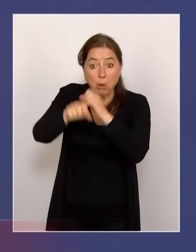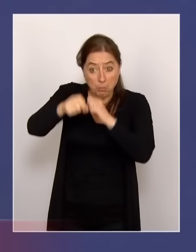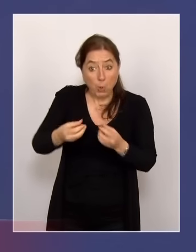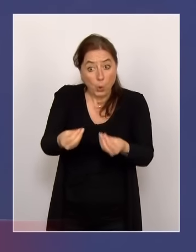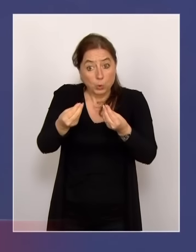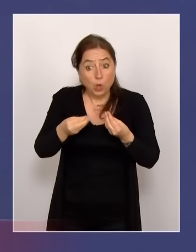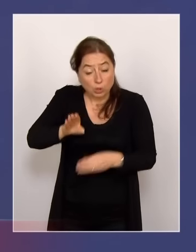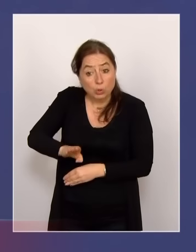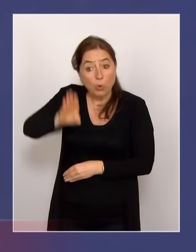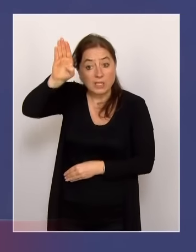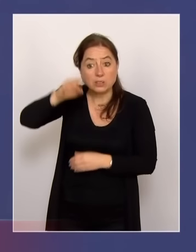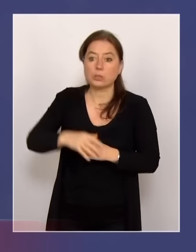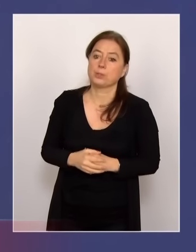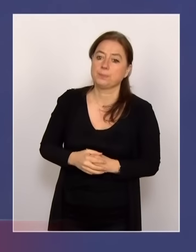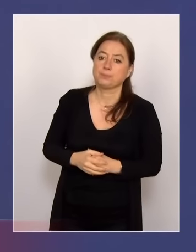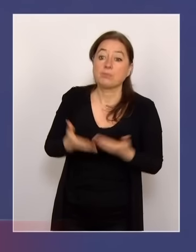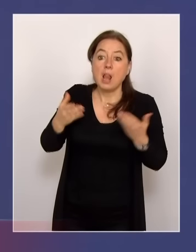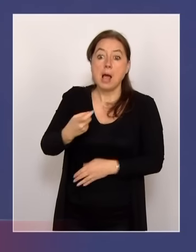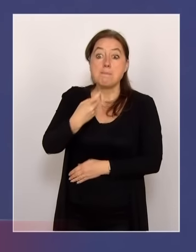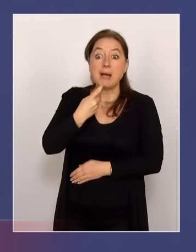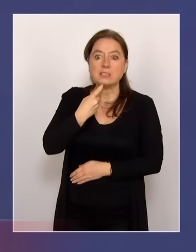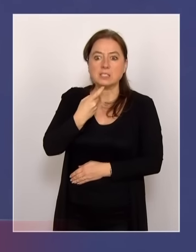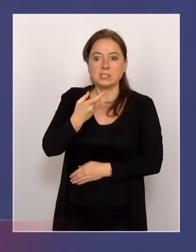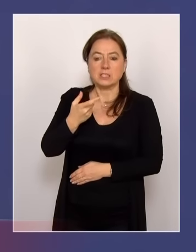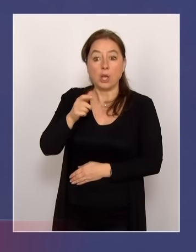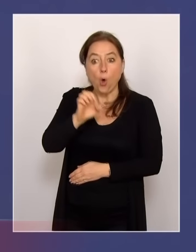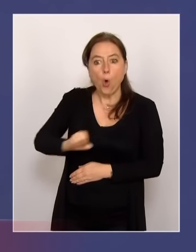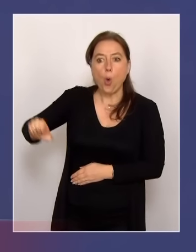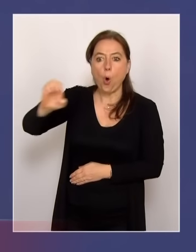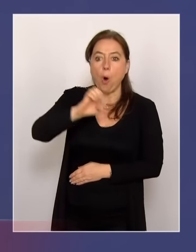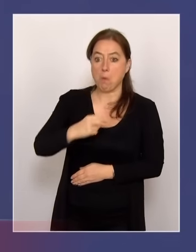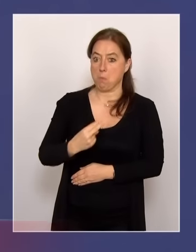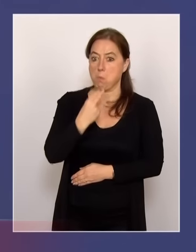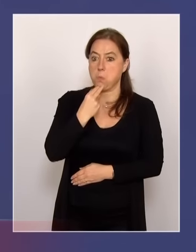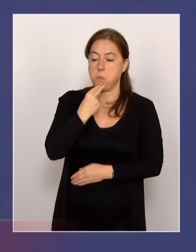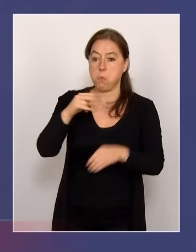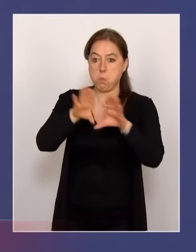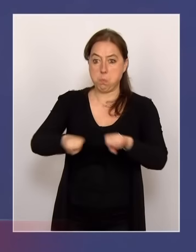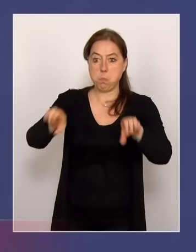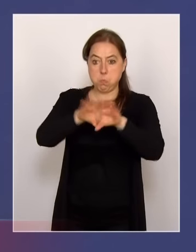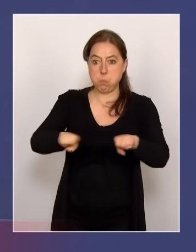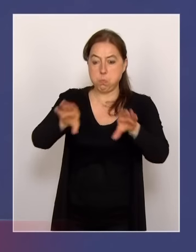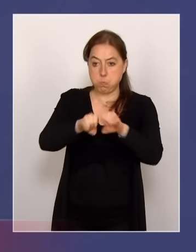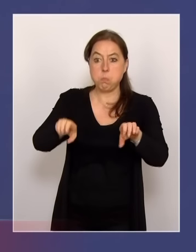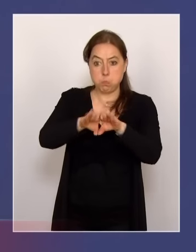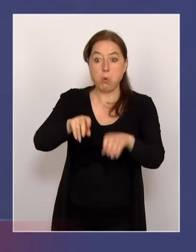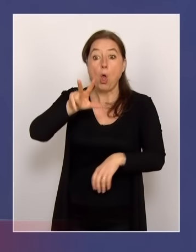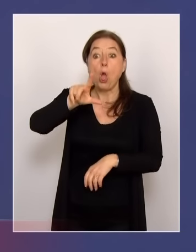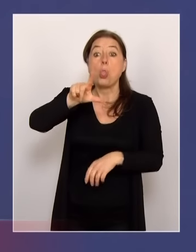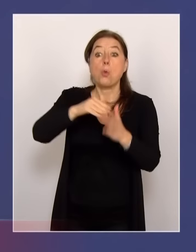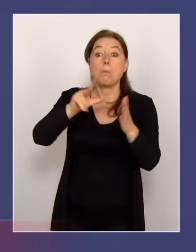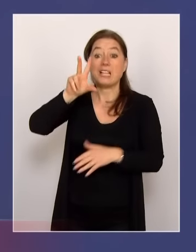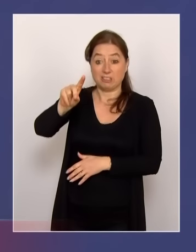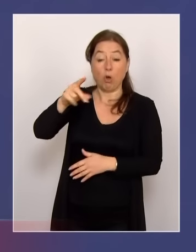Nous sommes en passe de devenir des champions des batteries. L'objectif de 100% de batteries, des besoins de batteries en 2030 couverts par des batteries européennes, nous l'atteindrons.